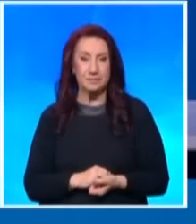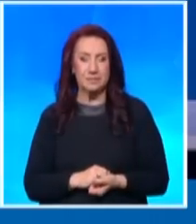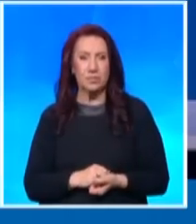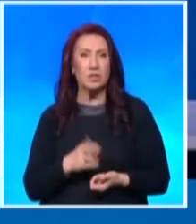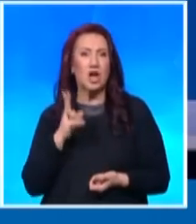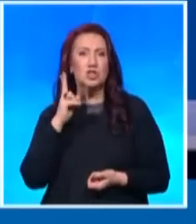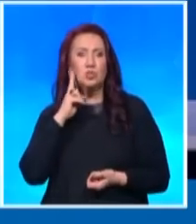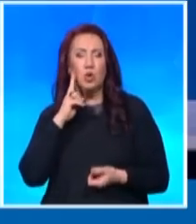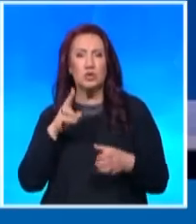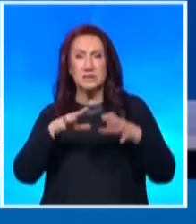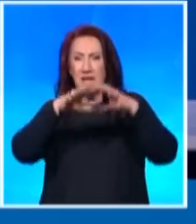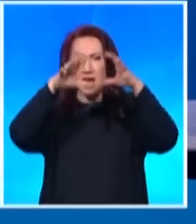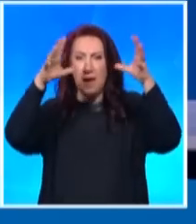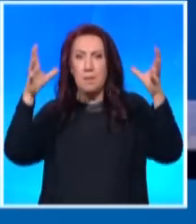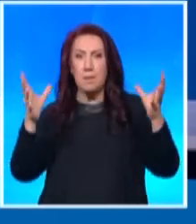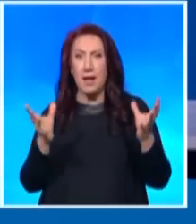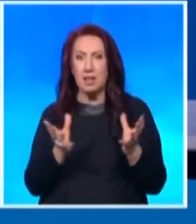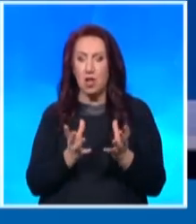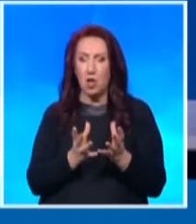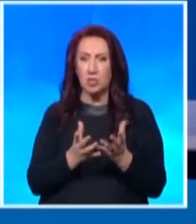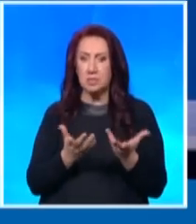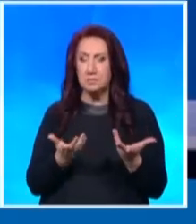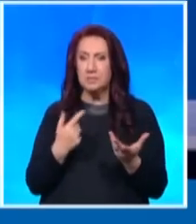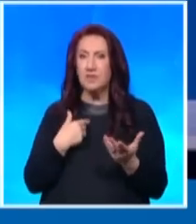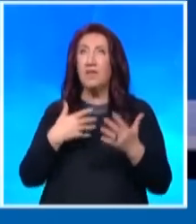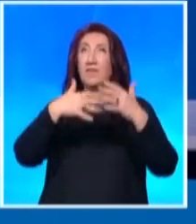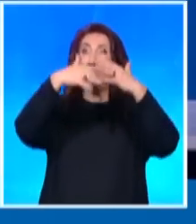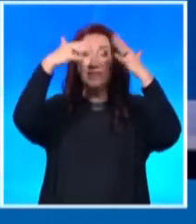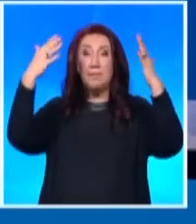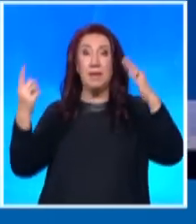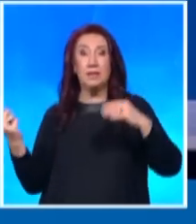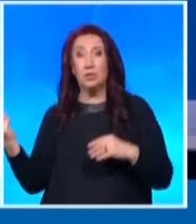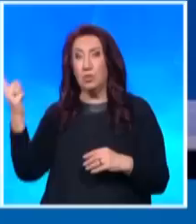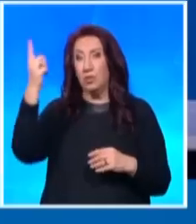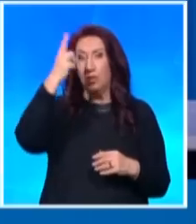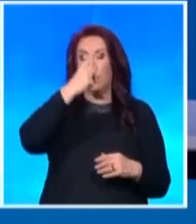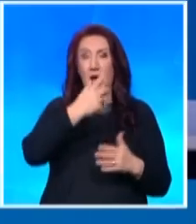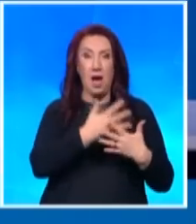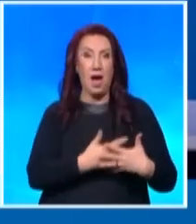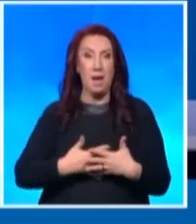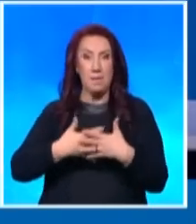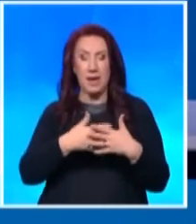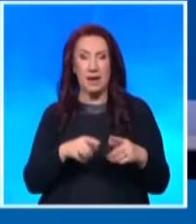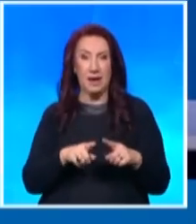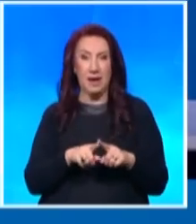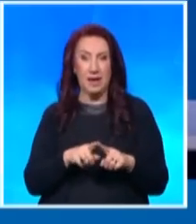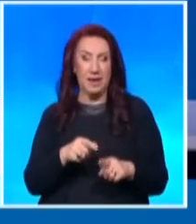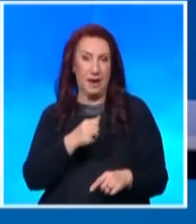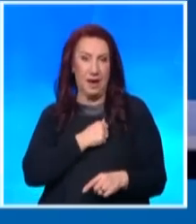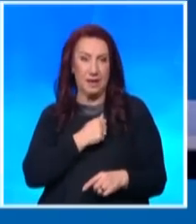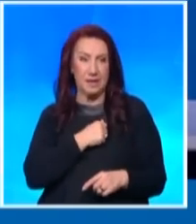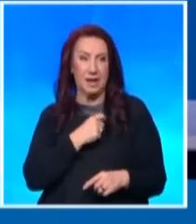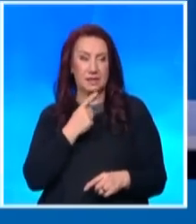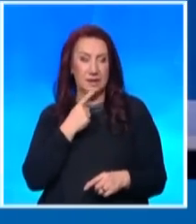Шпионски балон или метеорологична станция, сферичен обект в небето над Съединените щати и Канада, вдигна на крак службите и предизвика